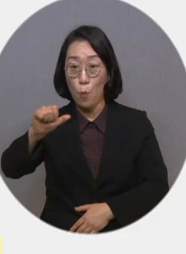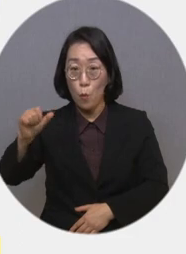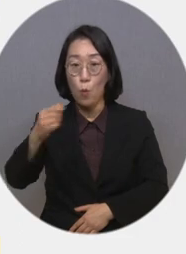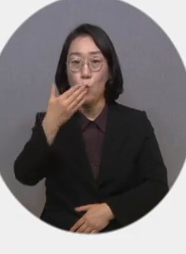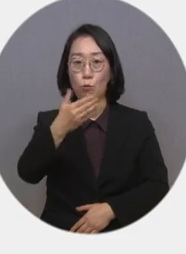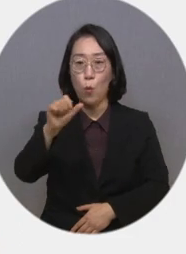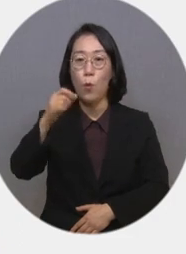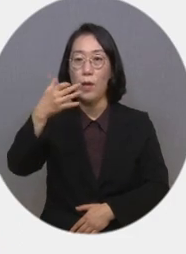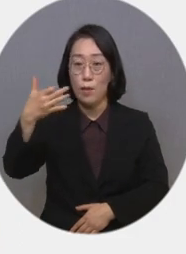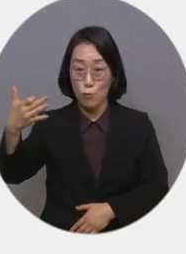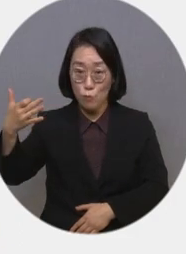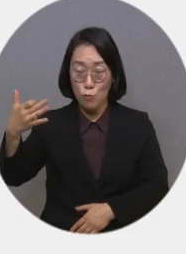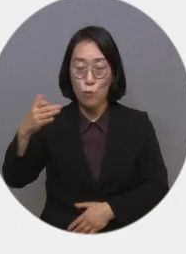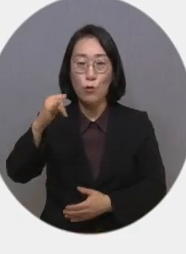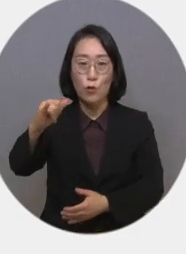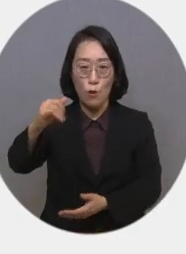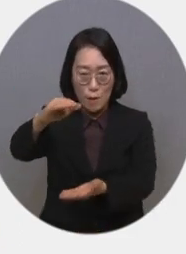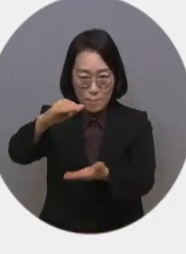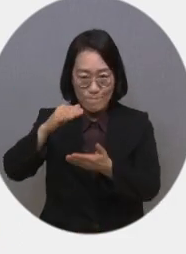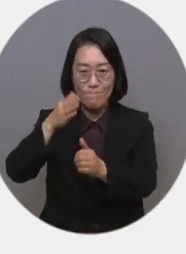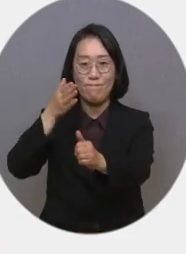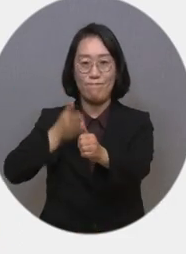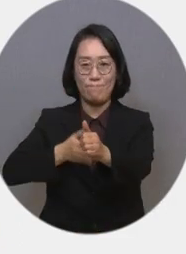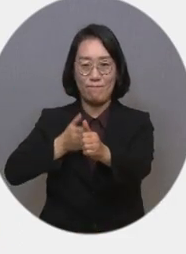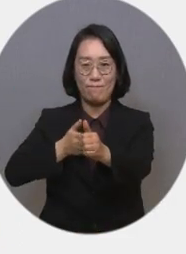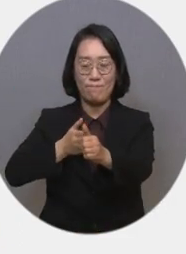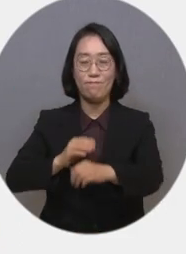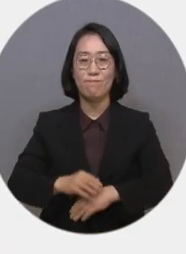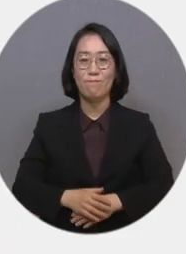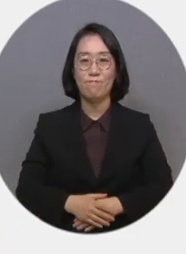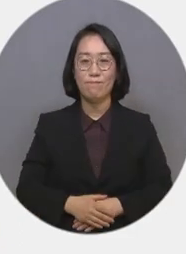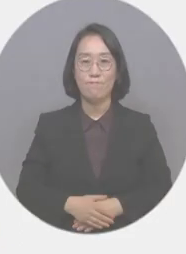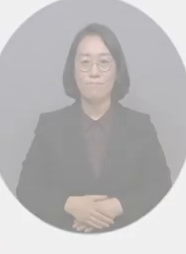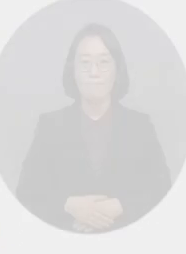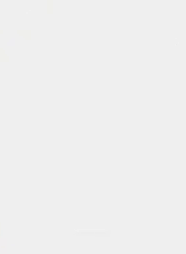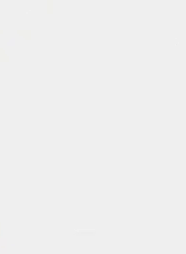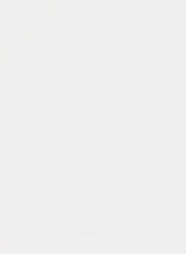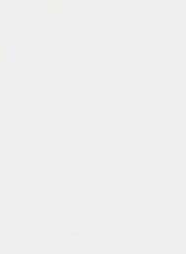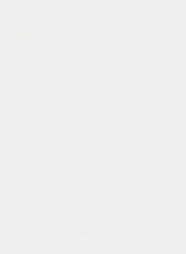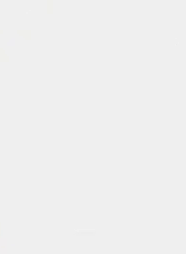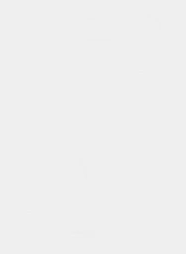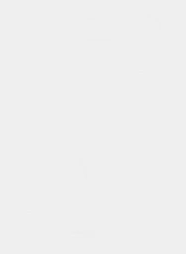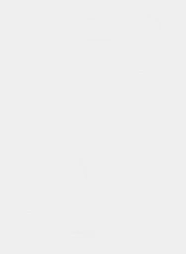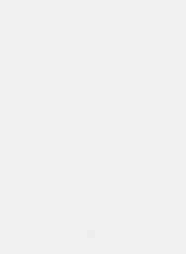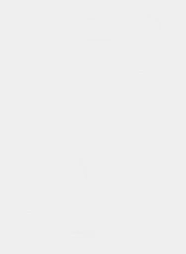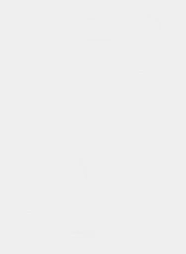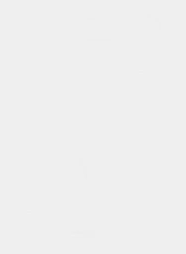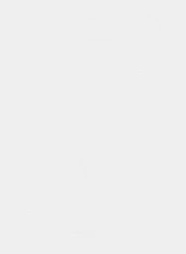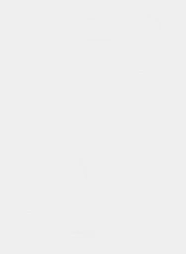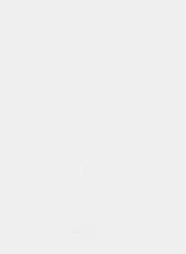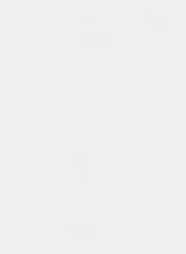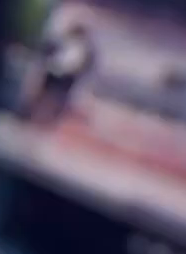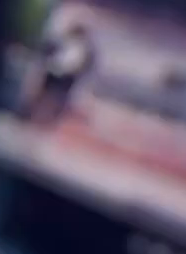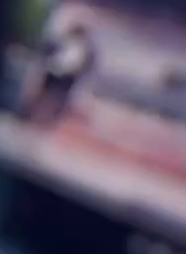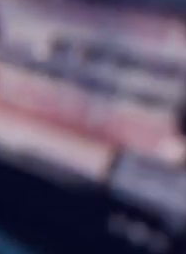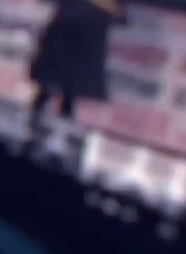전화번호 02-2655-9519로 많은 제보 바랍니다.